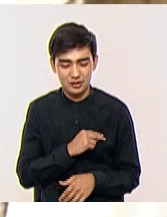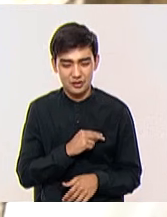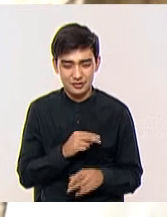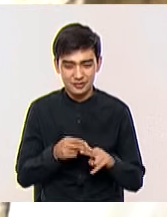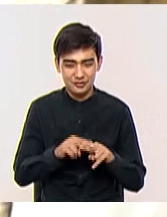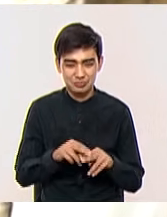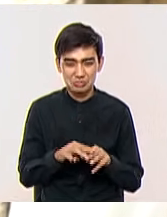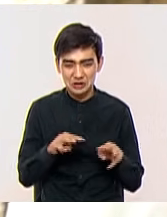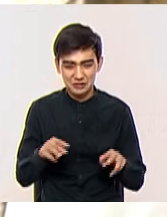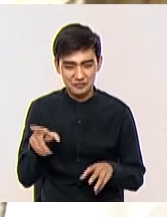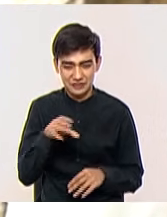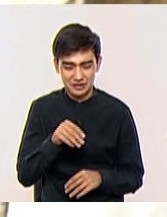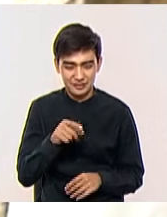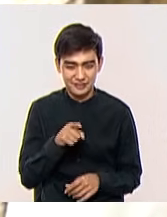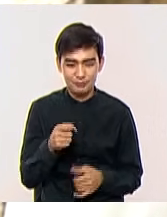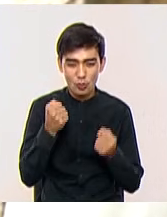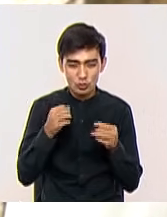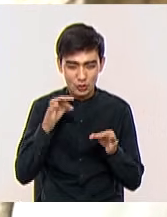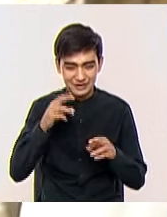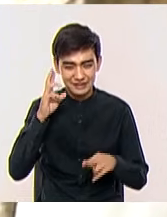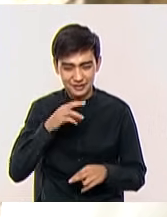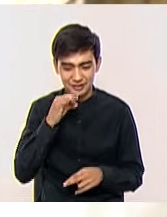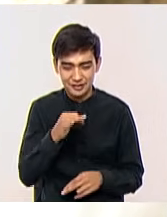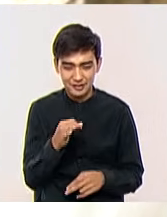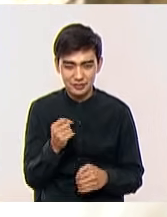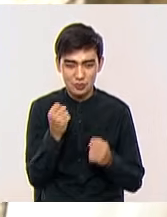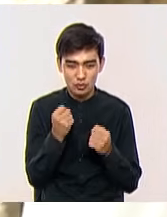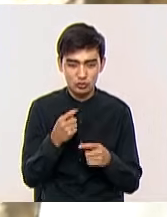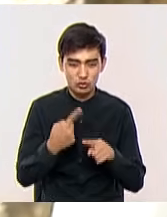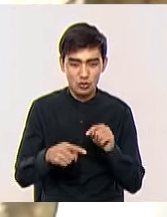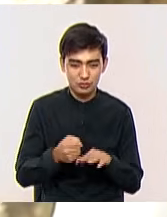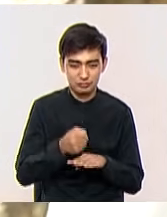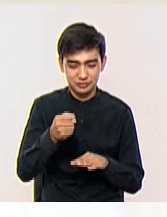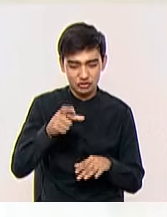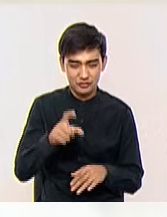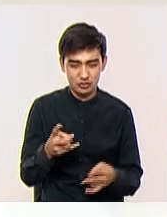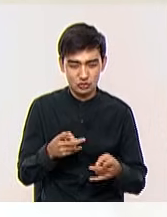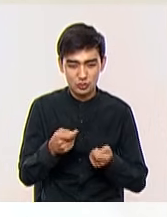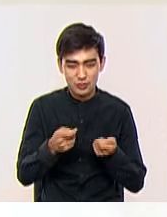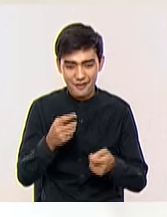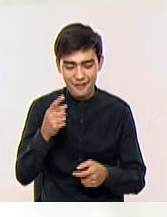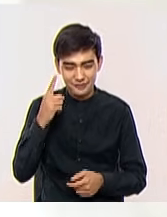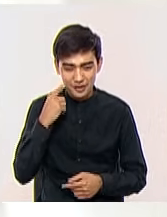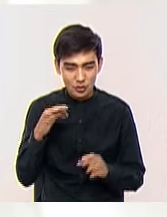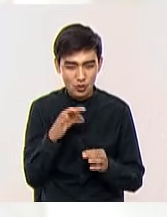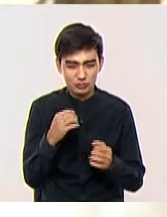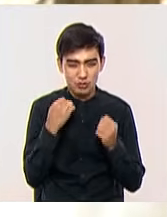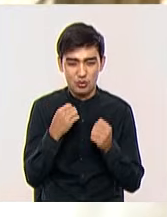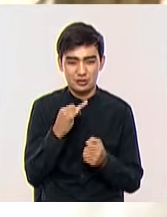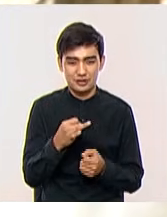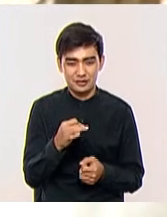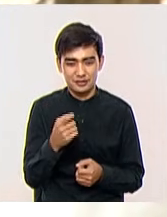негізі. Оны қос қарасы басқа адамдар қой керек. Олимпиада чемпиондар керек сол